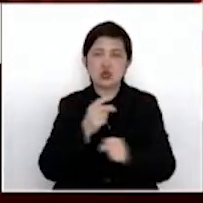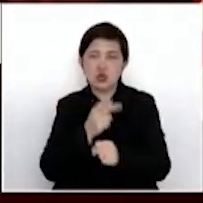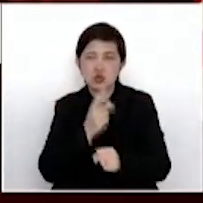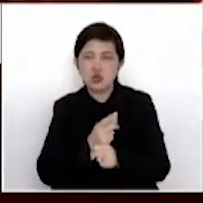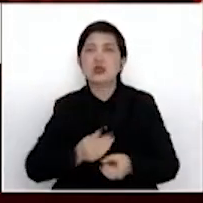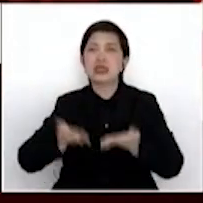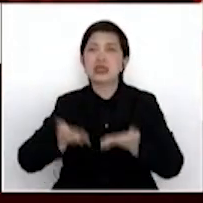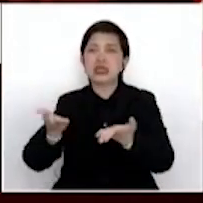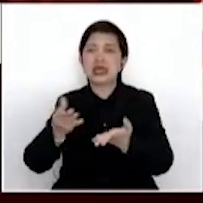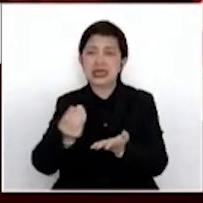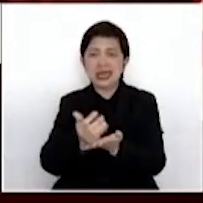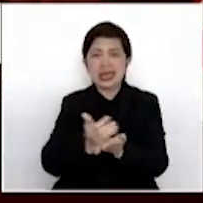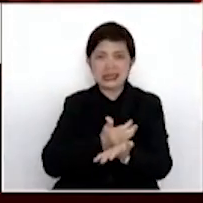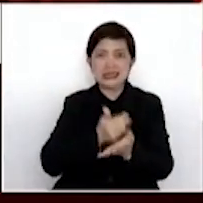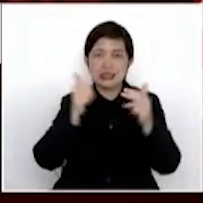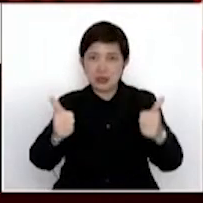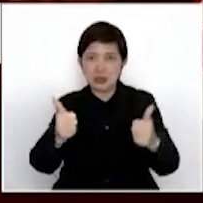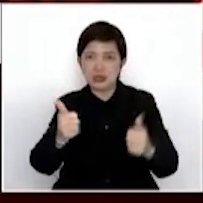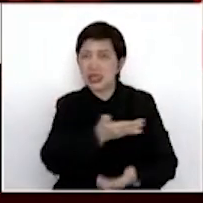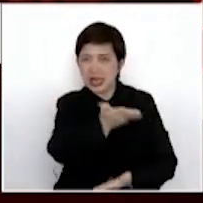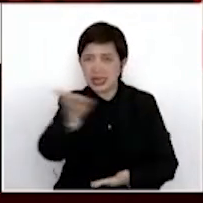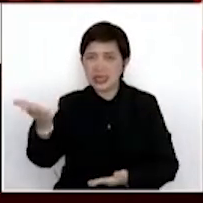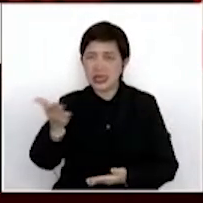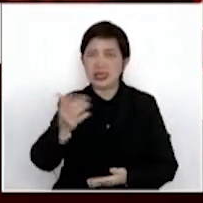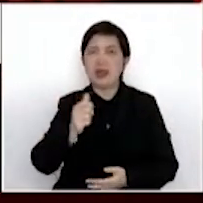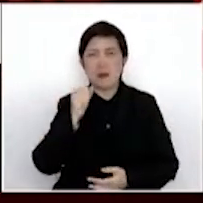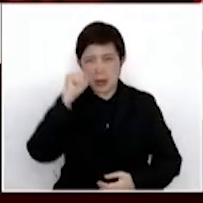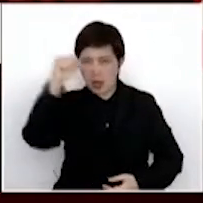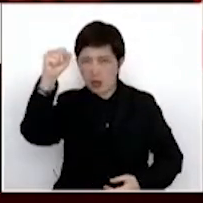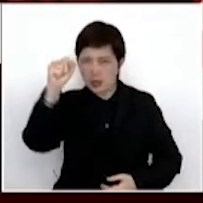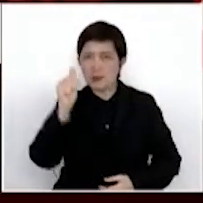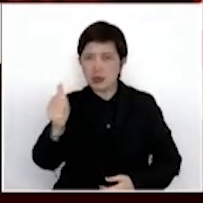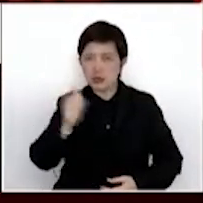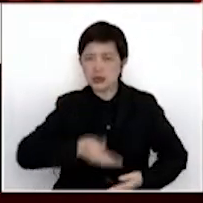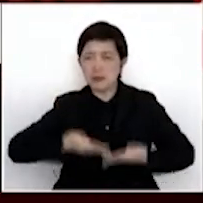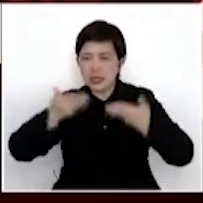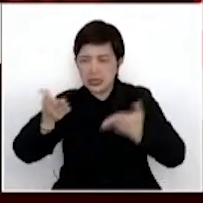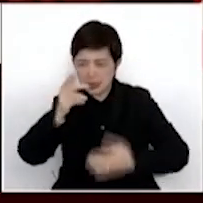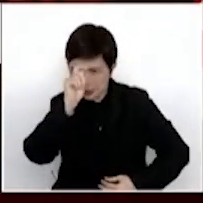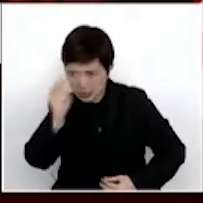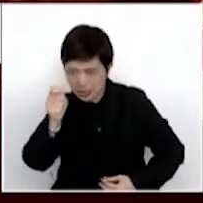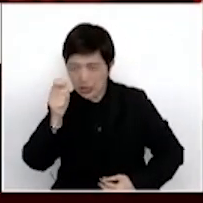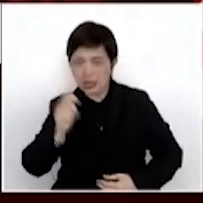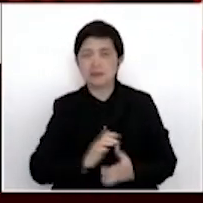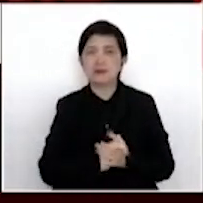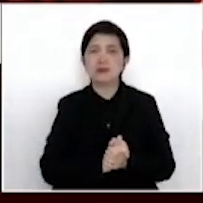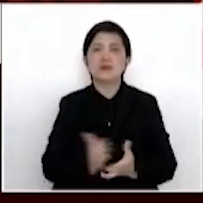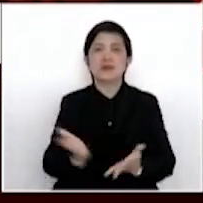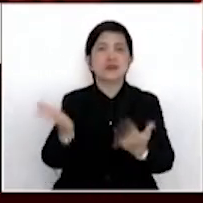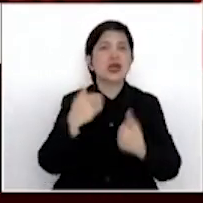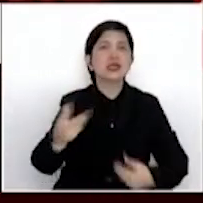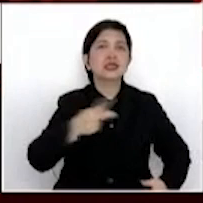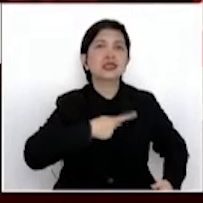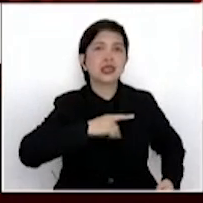layanan Dasar Anda adalah pahlawan yang layak mendapatkan penghargaan setinggi-tingginya Mari kita